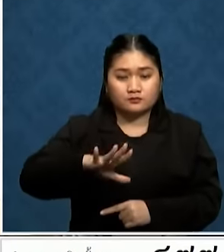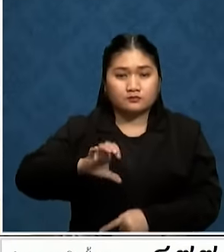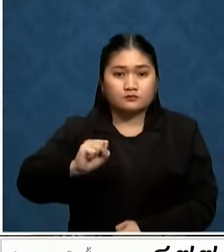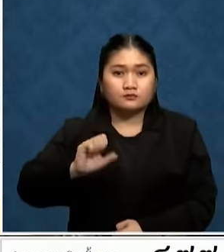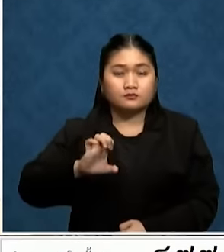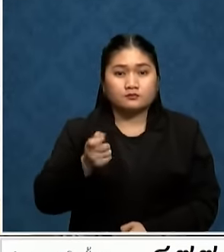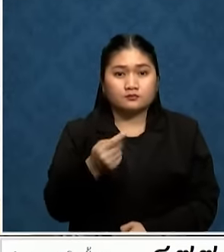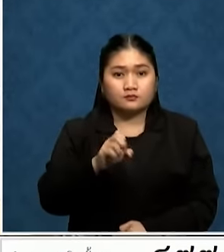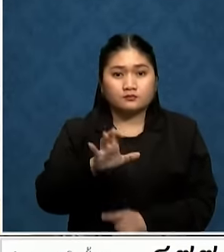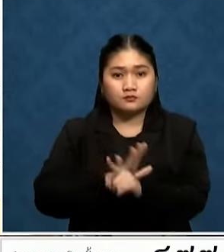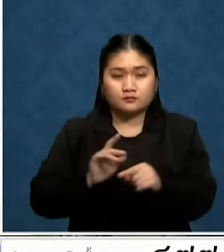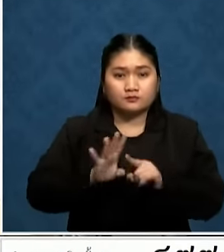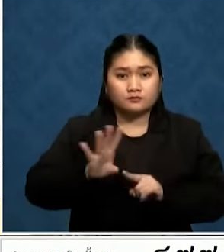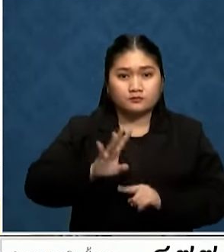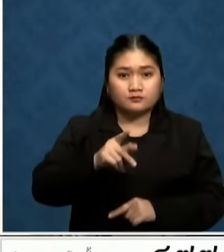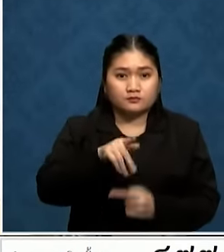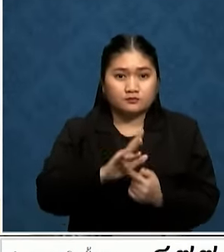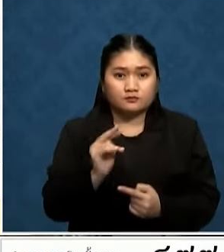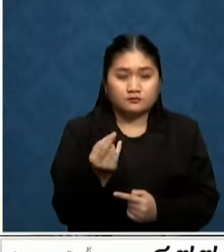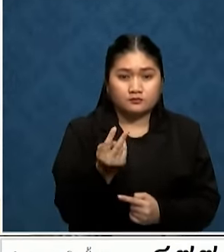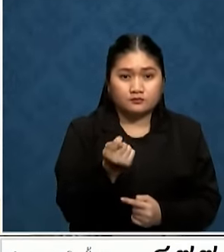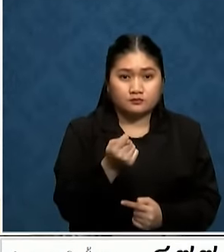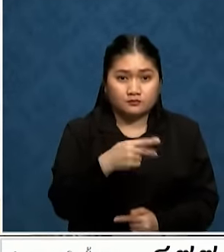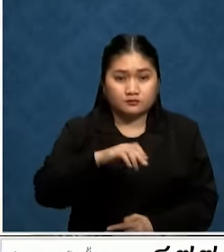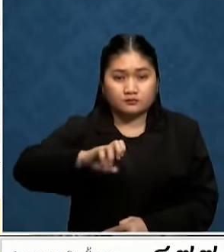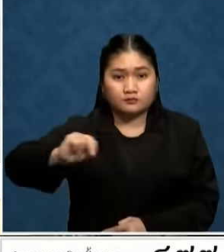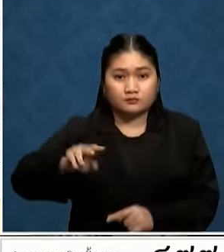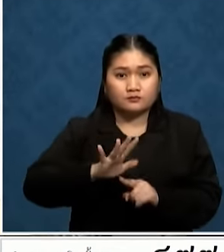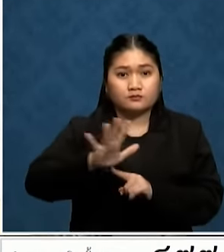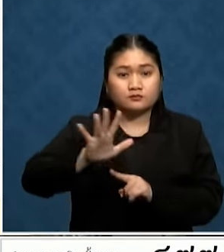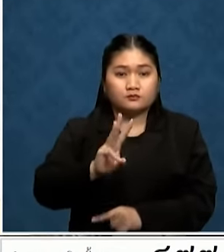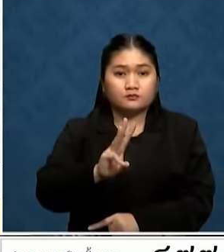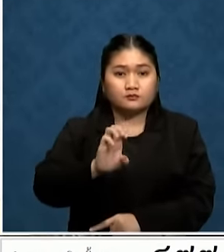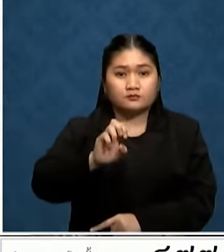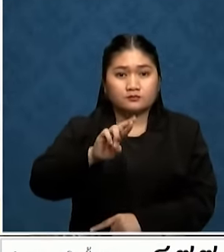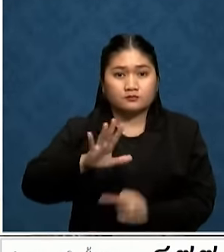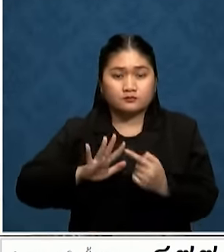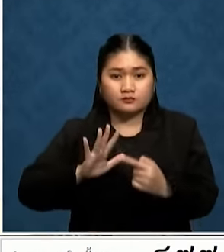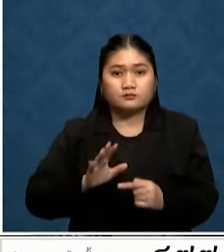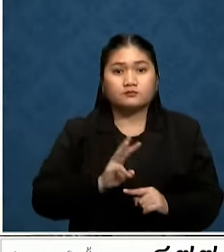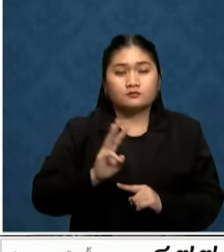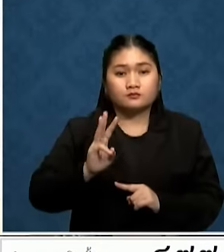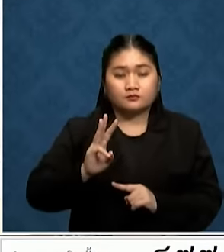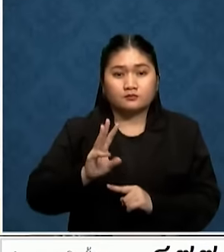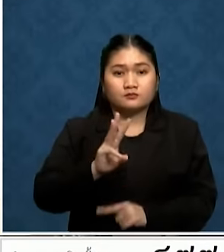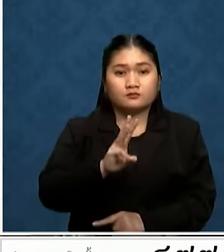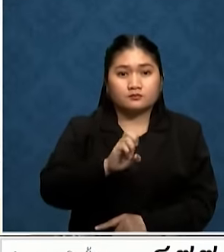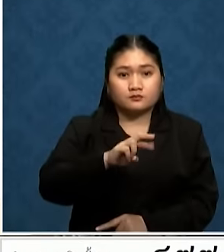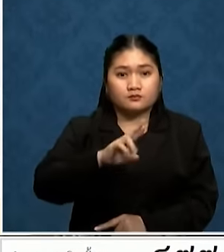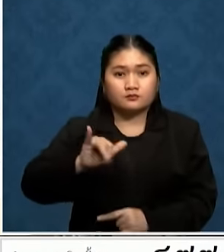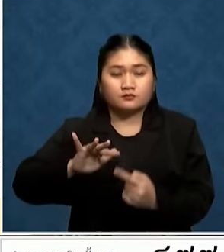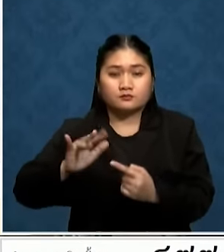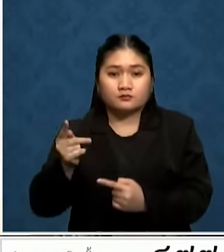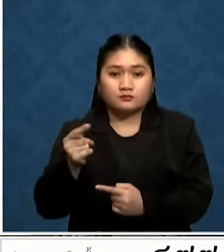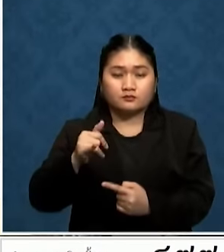นาพดุงสัก4. พัทินนวนเจิม5.ีละชีละพัธรานน6.ีละยุธการ